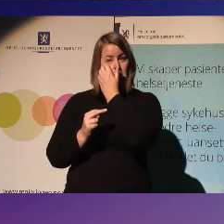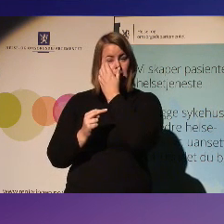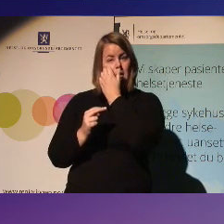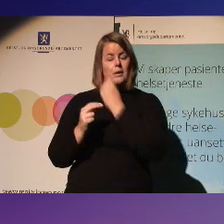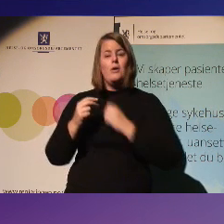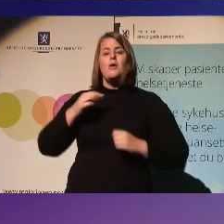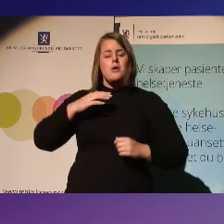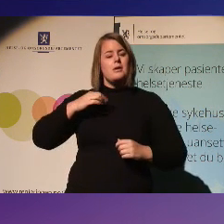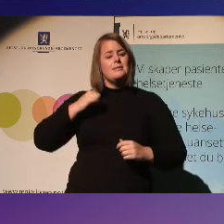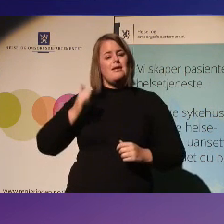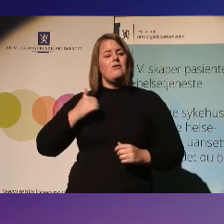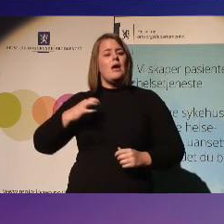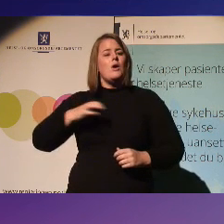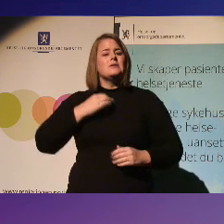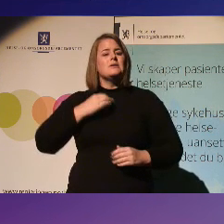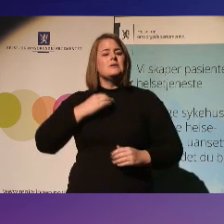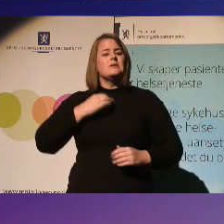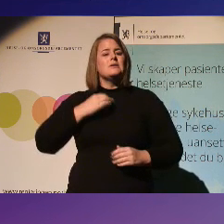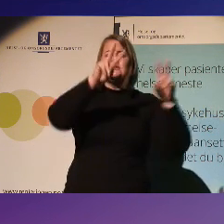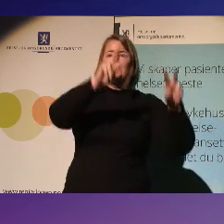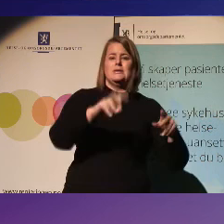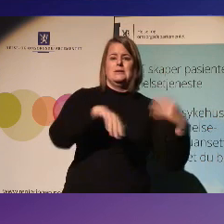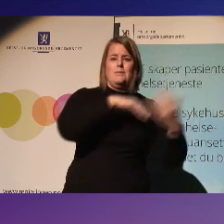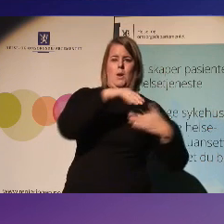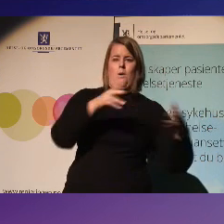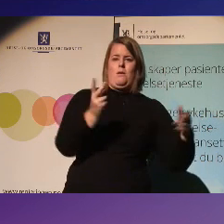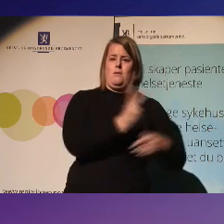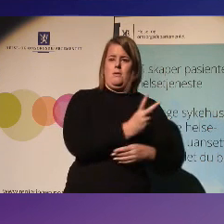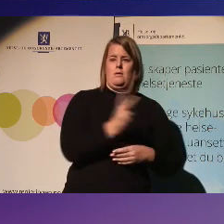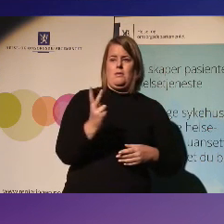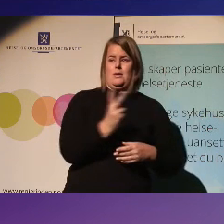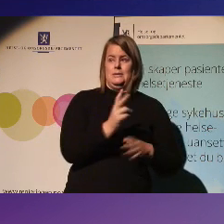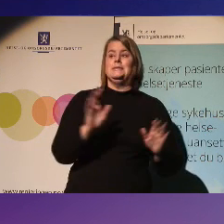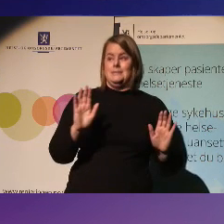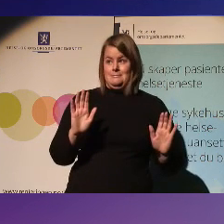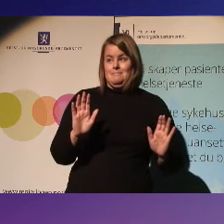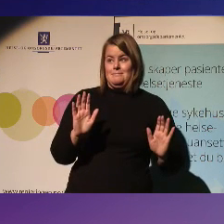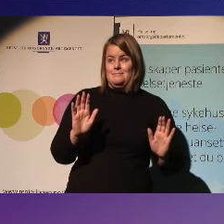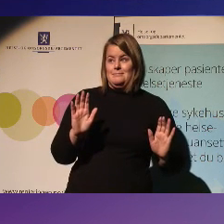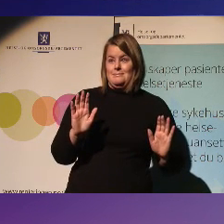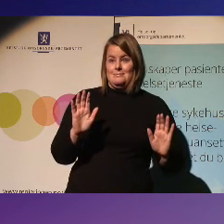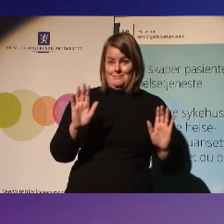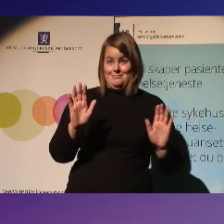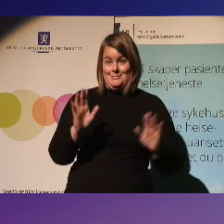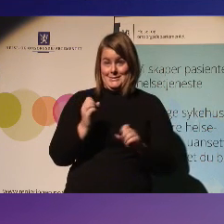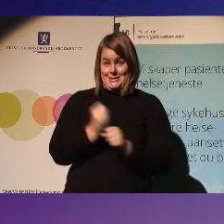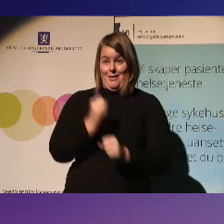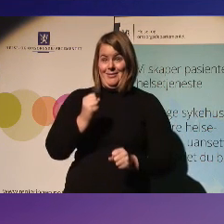vil ha felles forskningsmiljø. Bare så ingen I tvil om det. Jeg